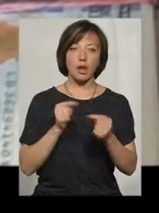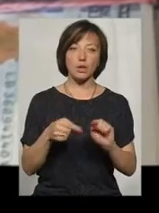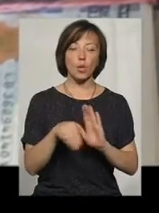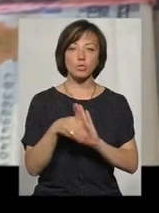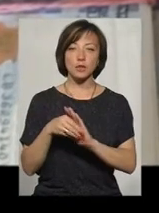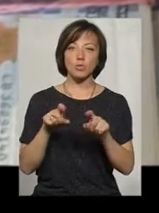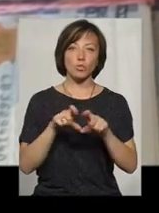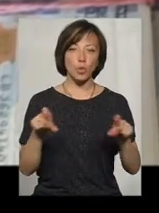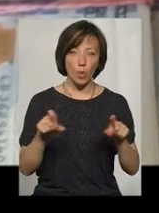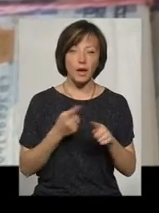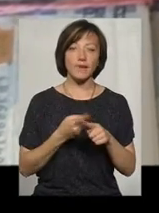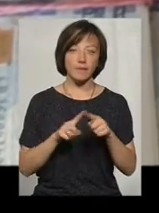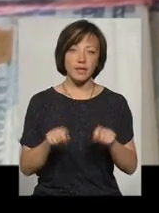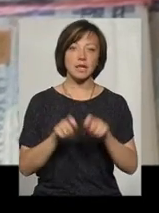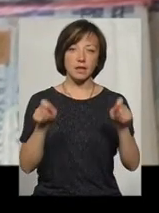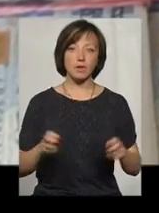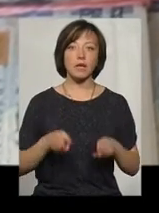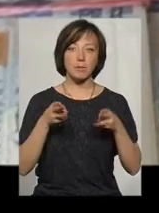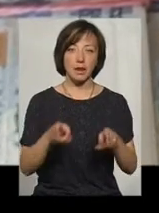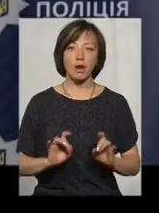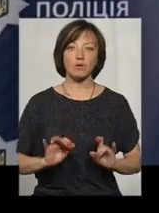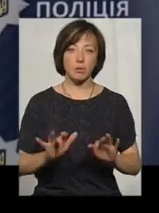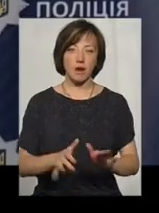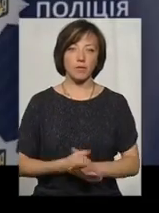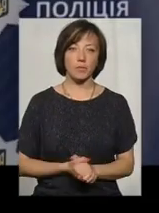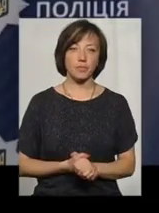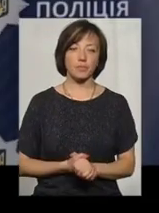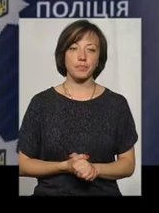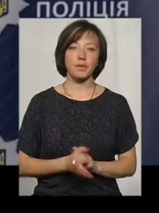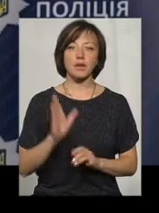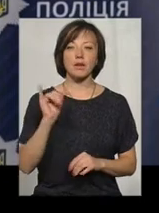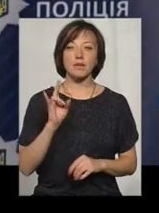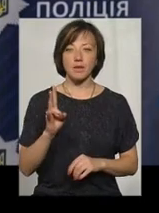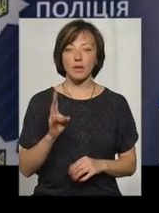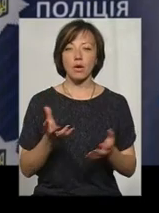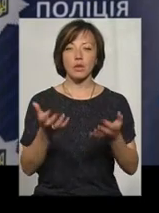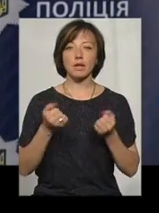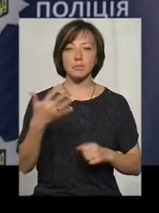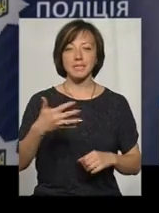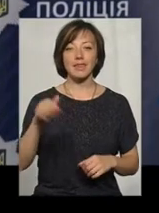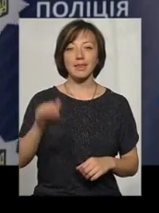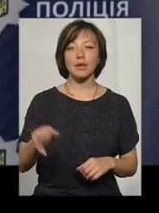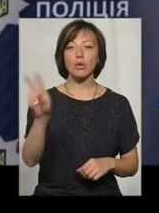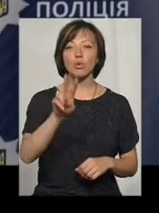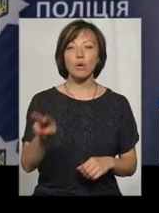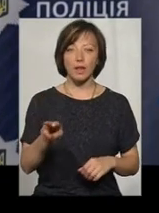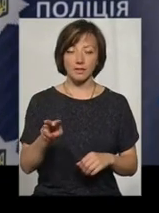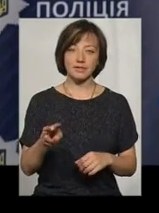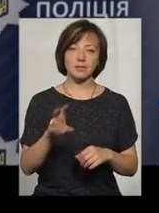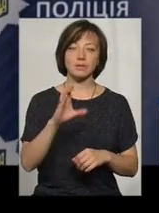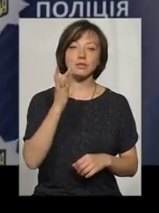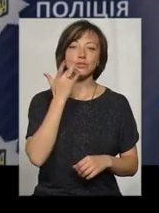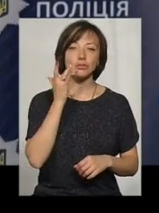бюро. Власне, НАБУ і відкрило кримінальну справу. Він одержав 50 тисяч доларів США від керівника